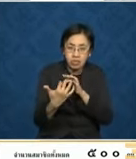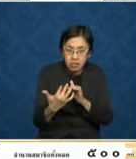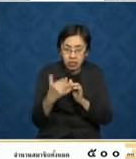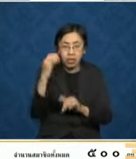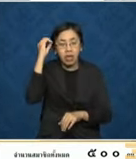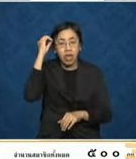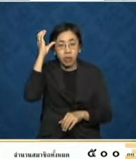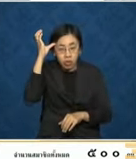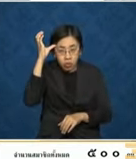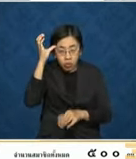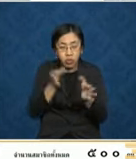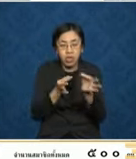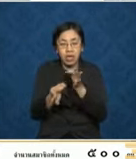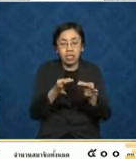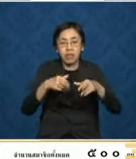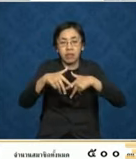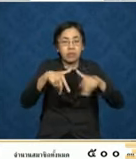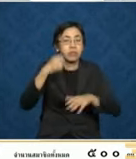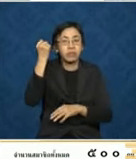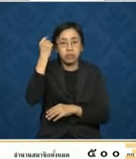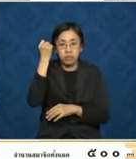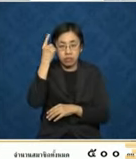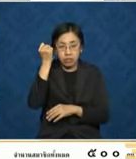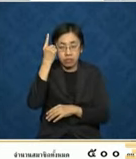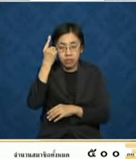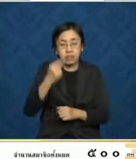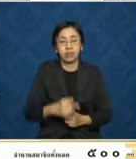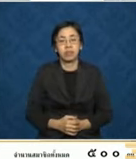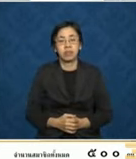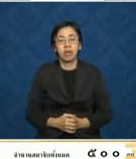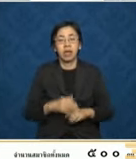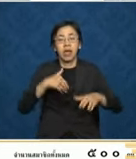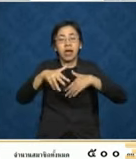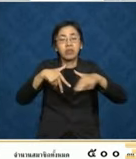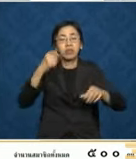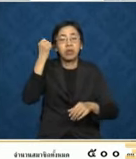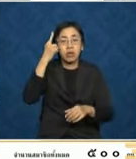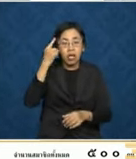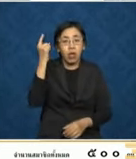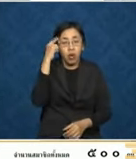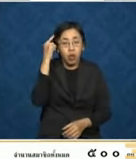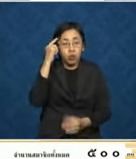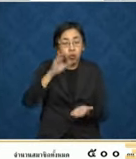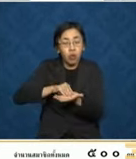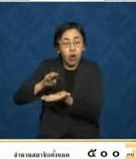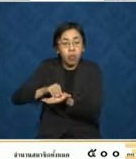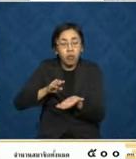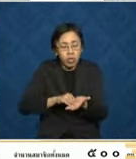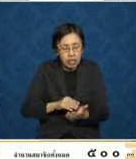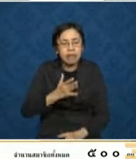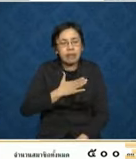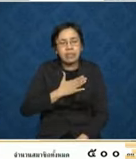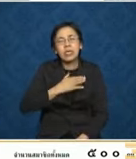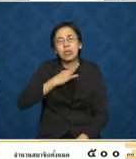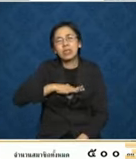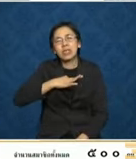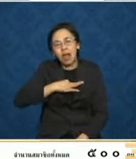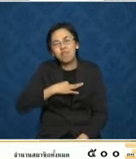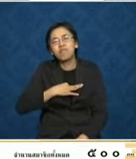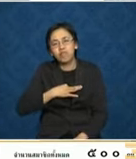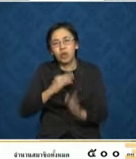รู้ความเข้าใจกับพี่น้องประชาชนนะคะให้พี่น้องประชาชนรับรู้ข้อมูลเนี่ยดิฉันว่าเข้าถึ